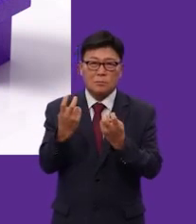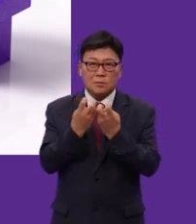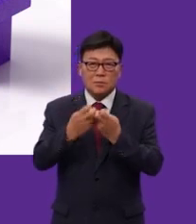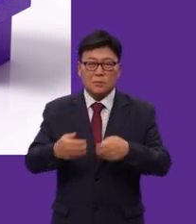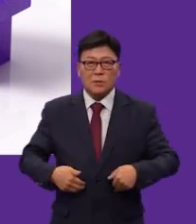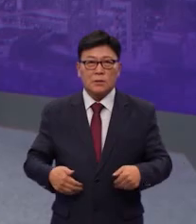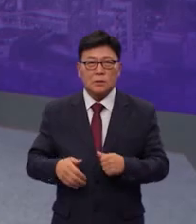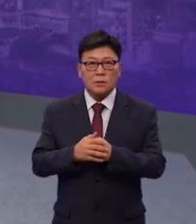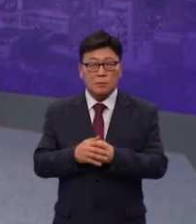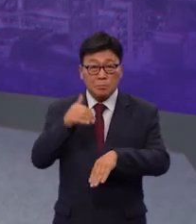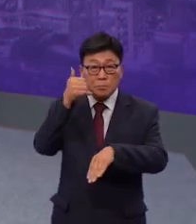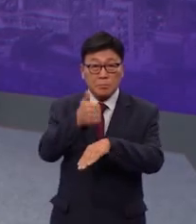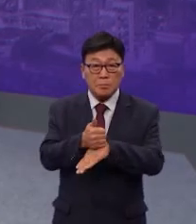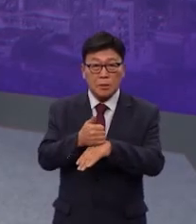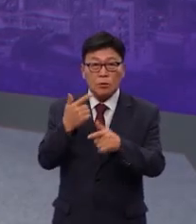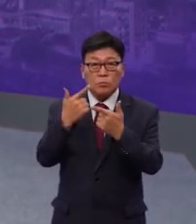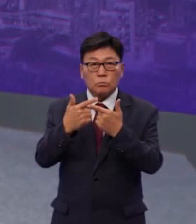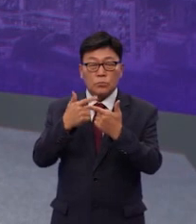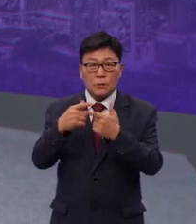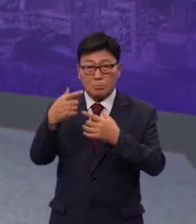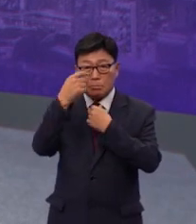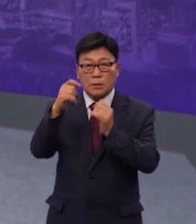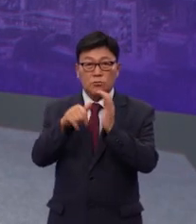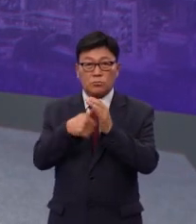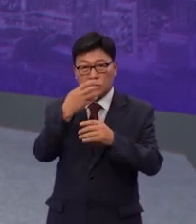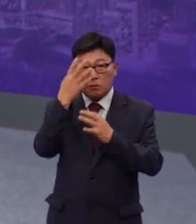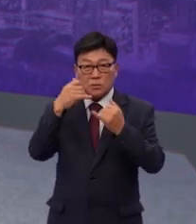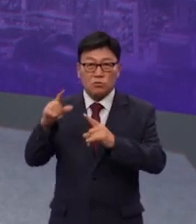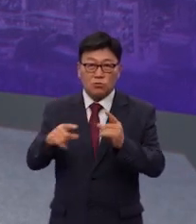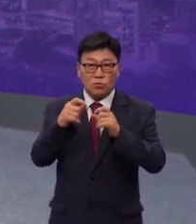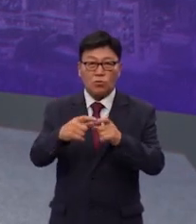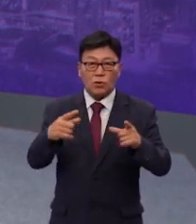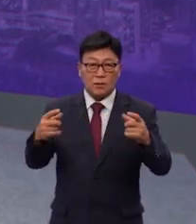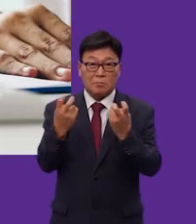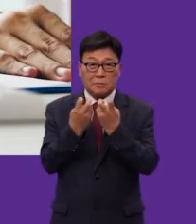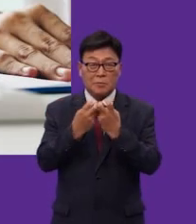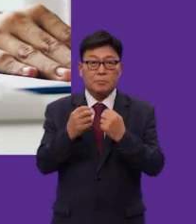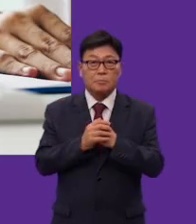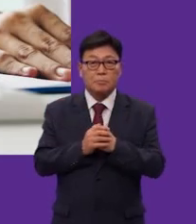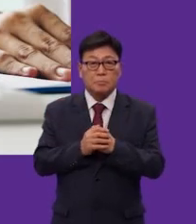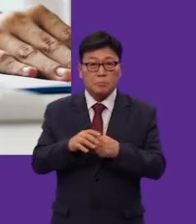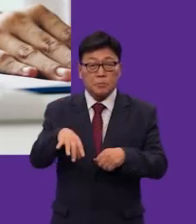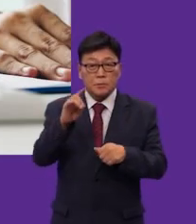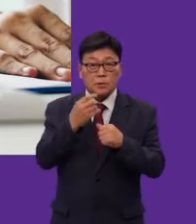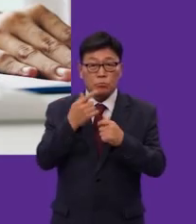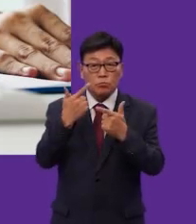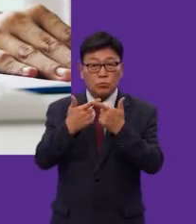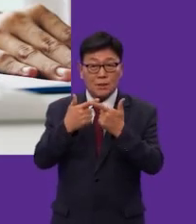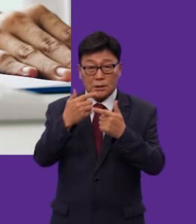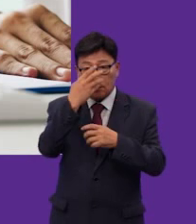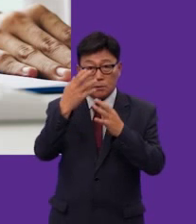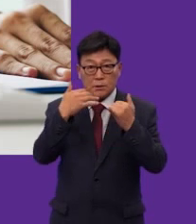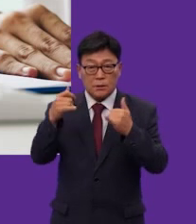필요합니다. 마지막은 부산시 맞춤형 청년 주거 정책 확대 방안입니다. 먼저 부산시 청년